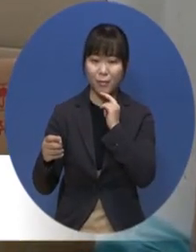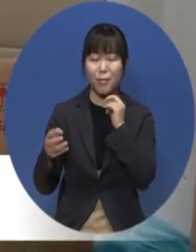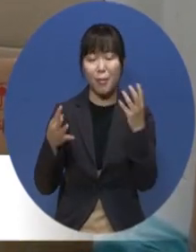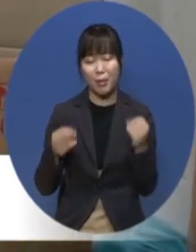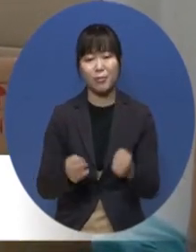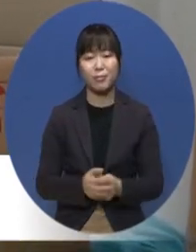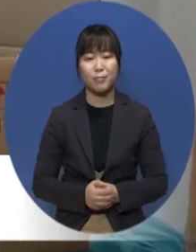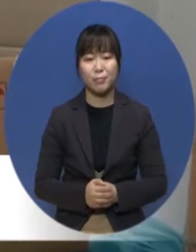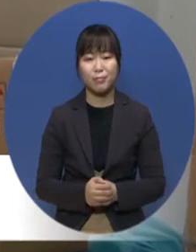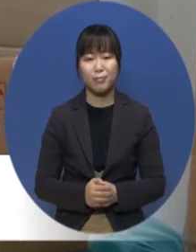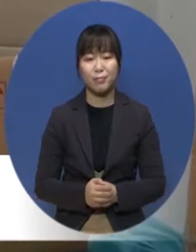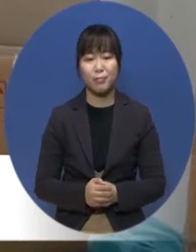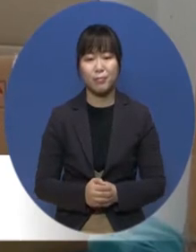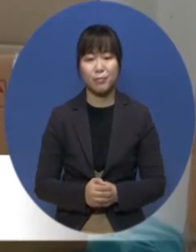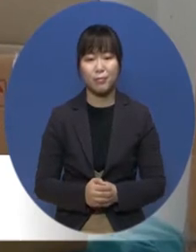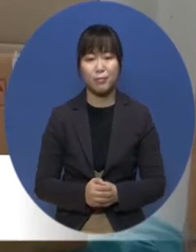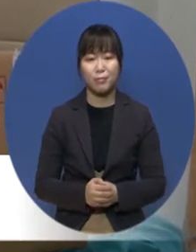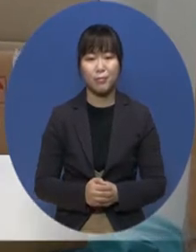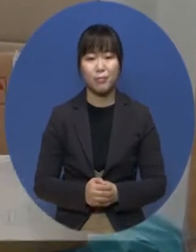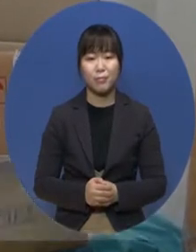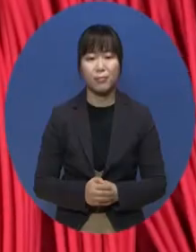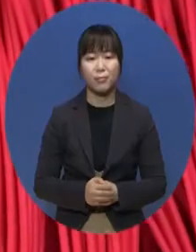많이 편해진 것 같아요.